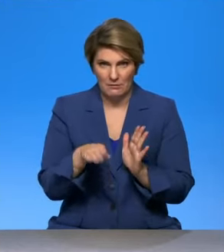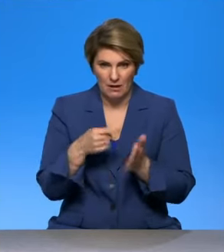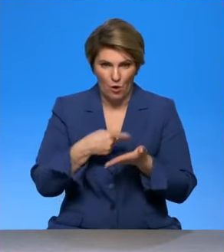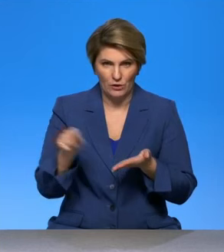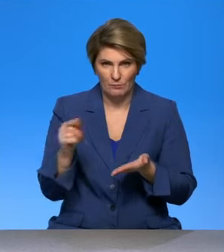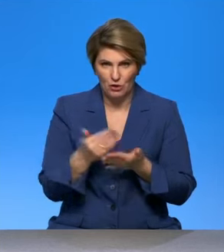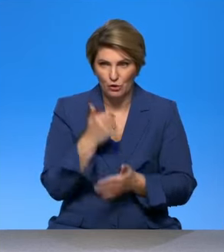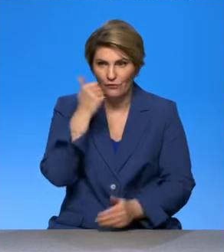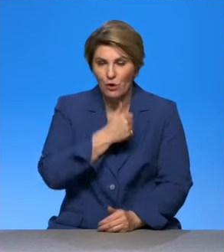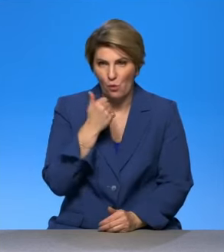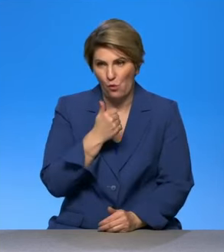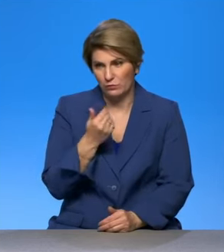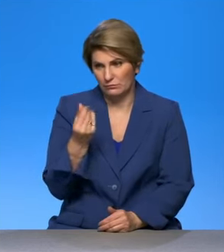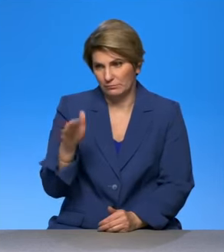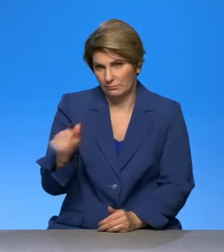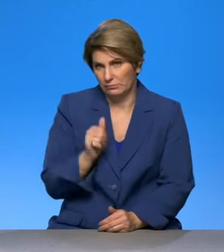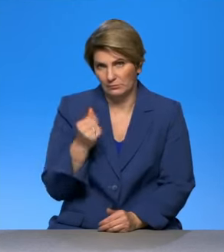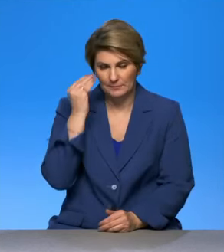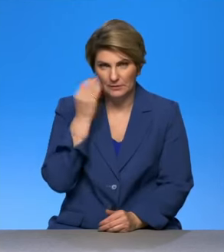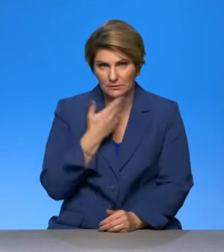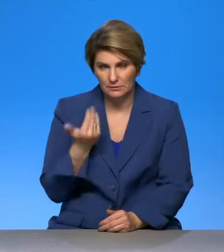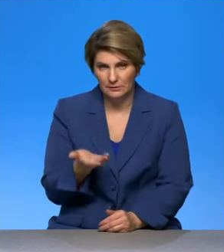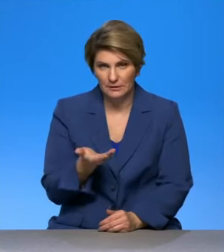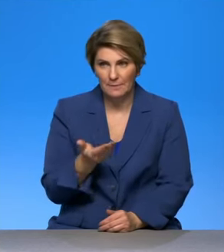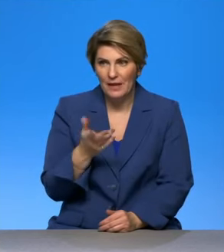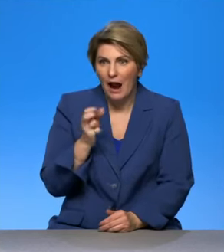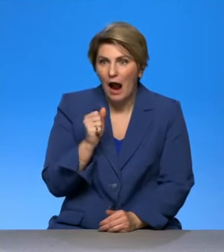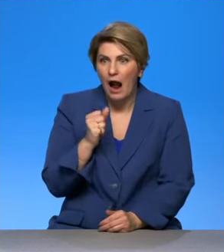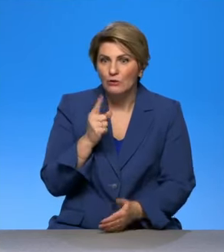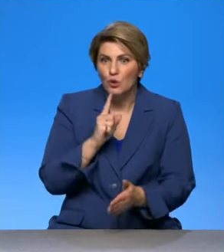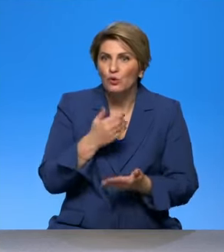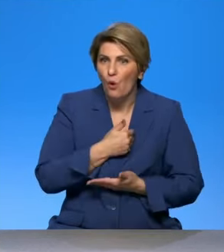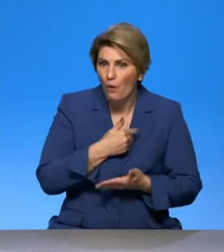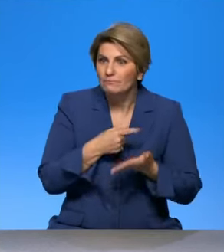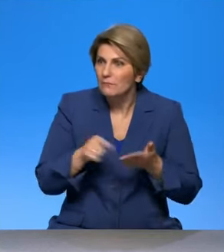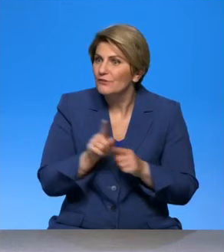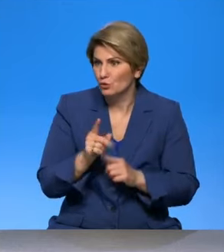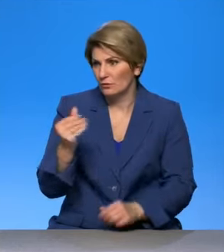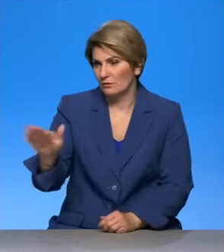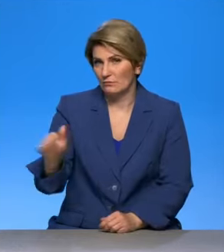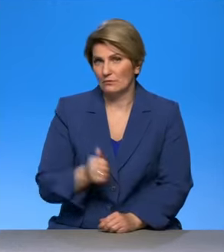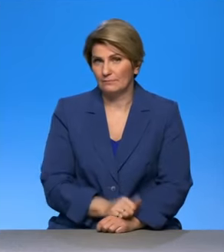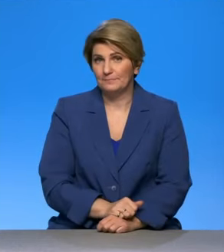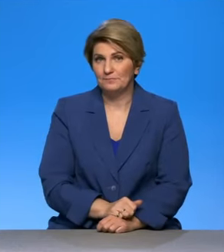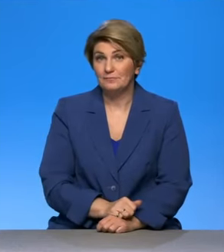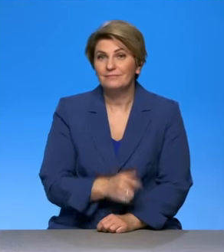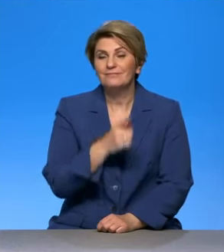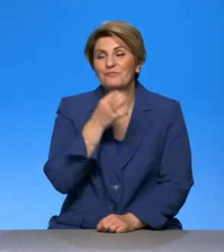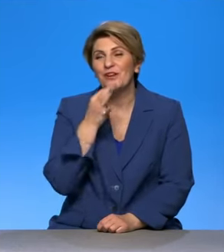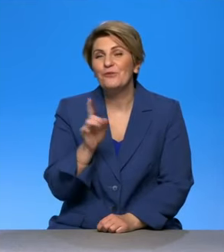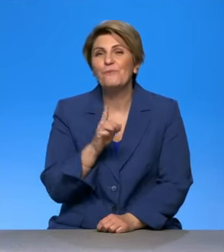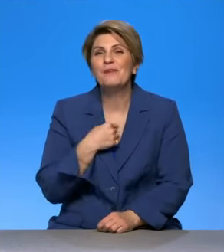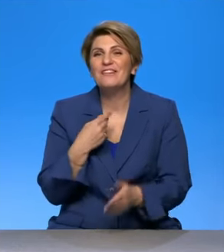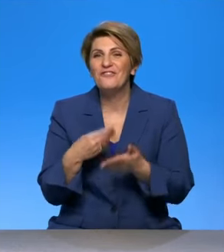чтобы отпраздновать, ну, это, вот, извините, вот тут у меня какой-то тупик логический. Согласен. Мы финансово грамотны, но у нас еще пока нет